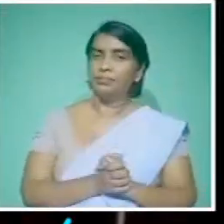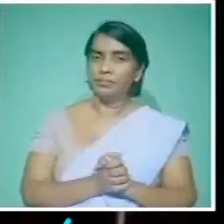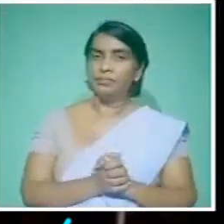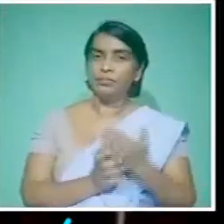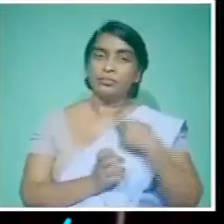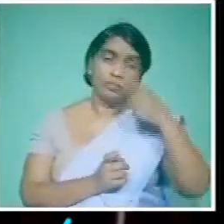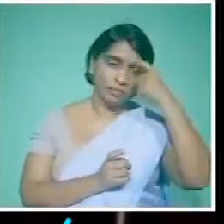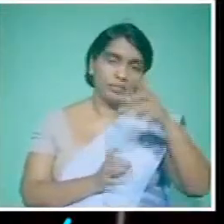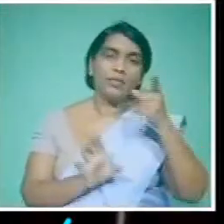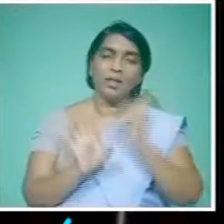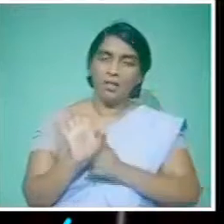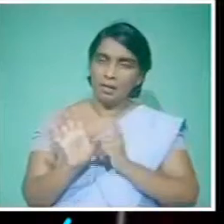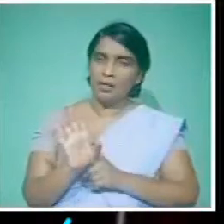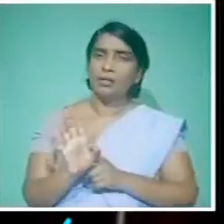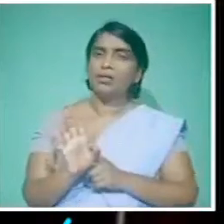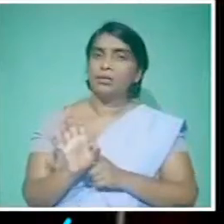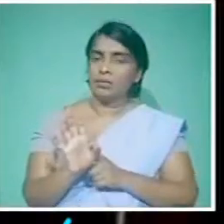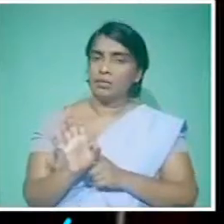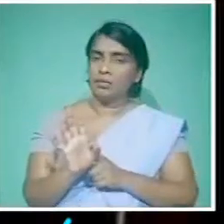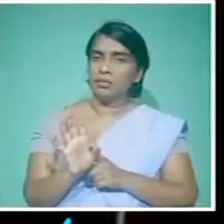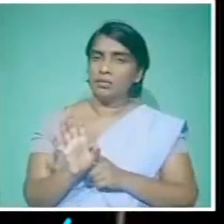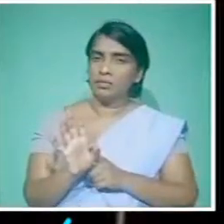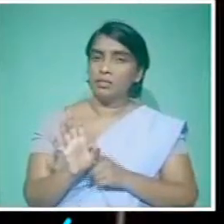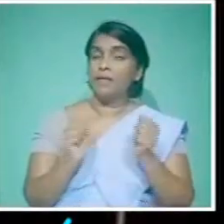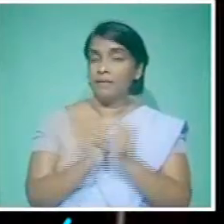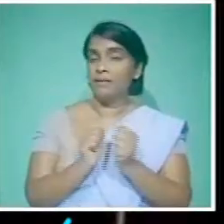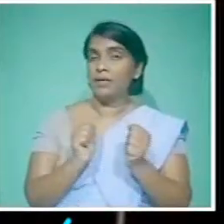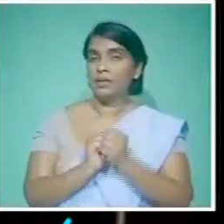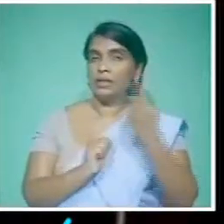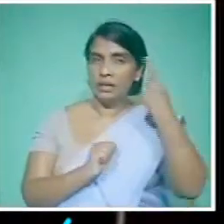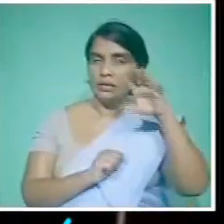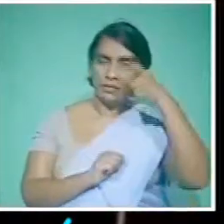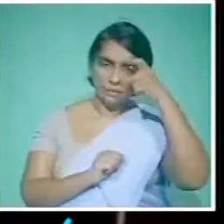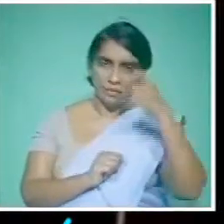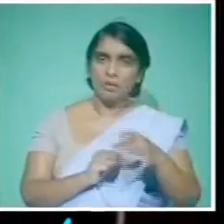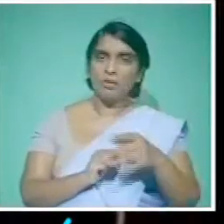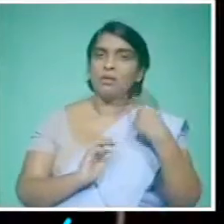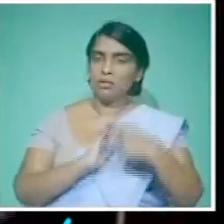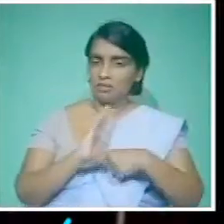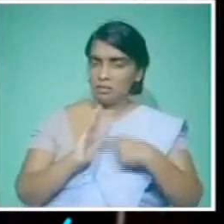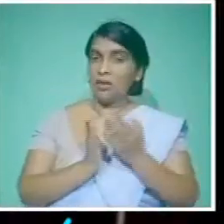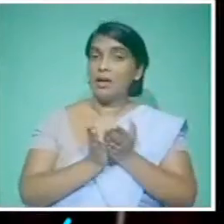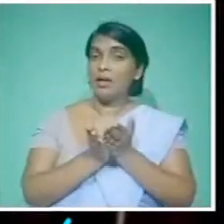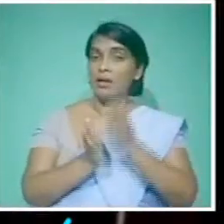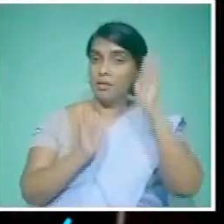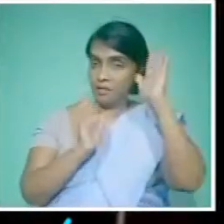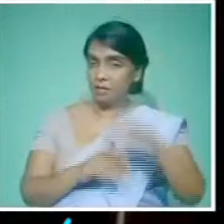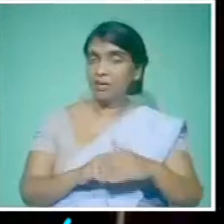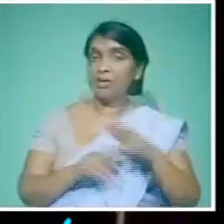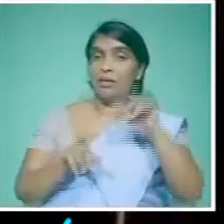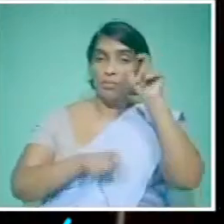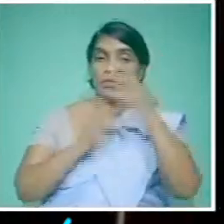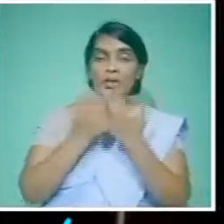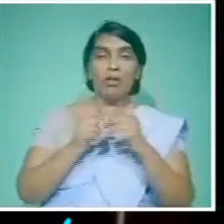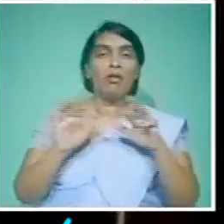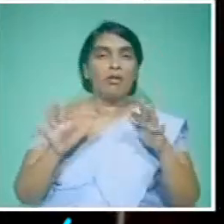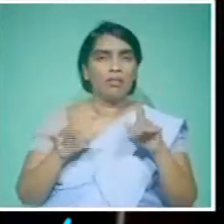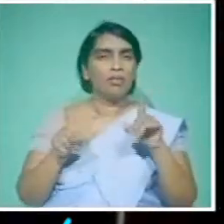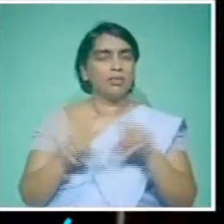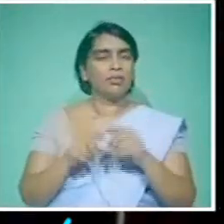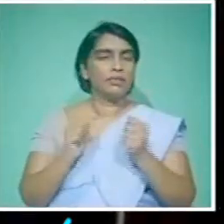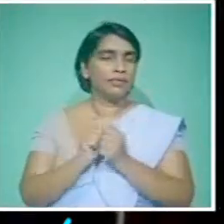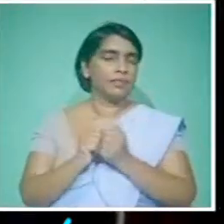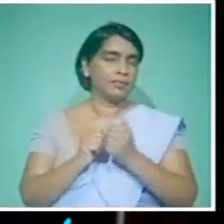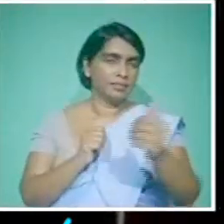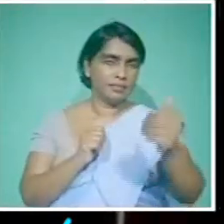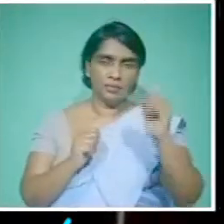අපි දකින්නවා හැමදාම එතුමා මේ වැඩ කොටසක් ඊයේත් අපි දැක්කා මේ රටට නැවක් ආවා 300ක් එක්ක ඉතින් ඒ වගේ වැඩ කොටසක්